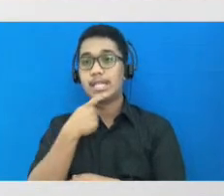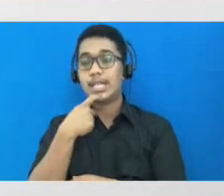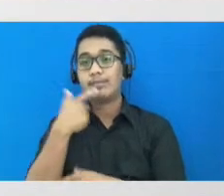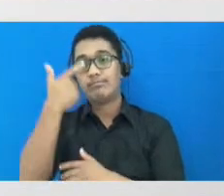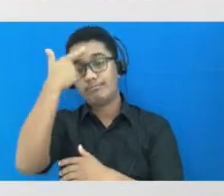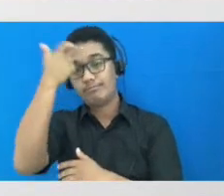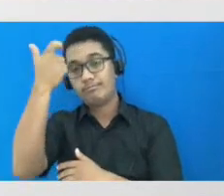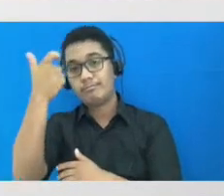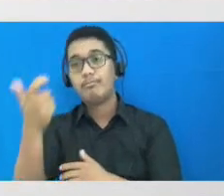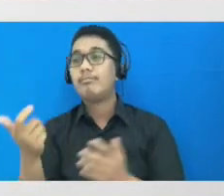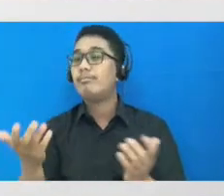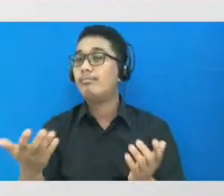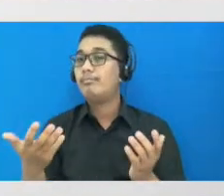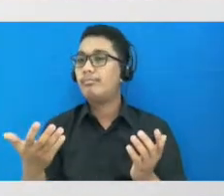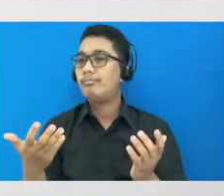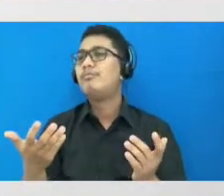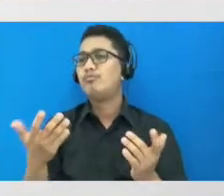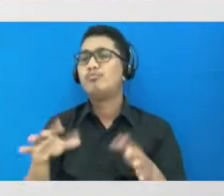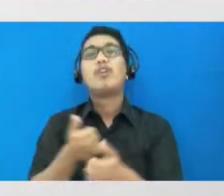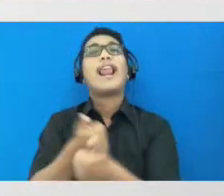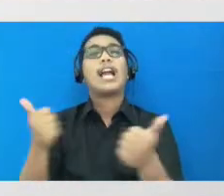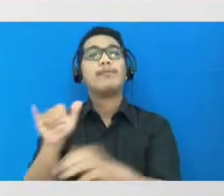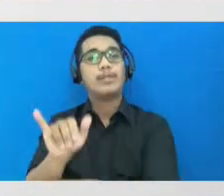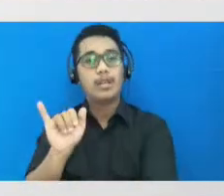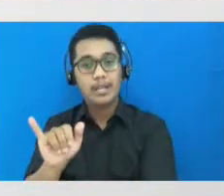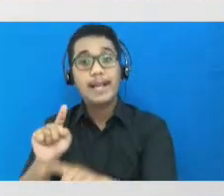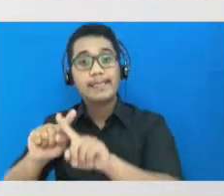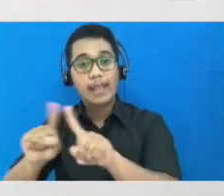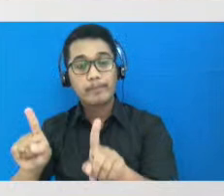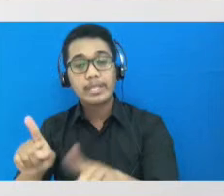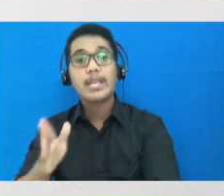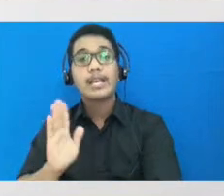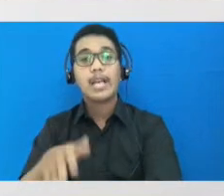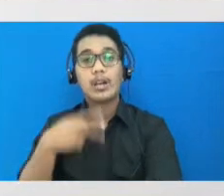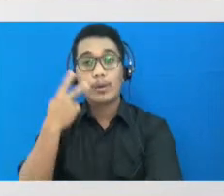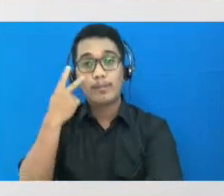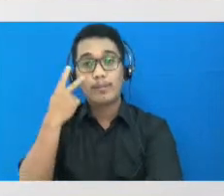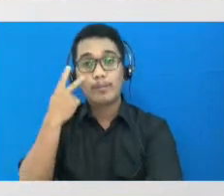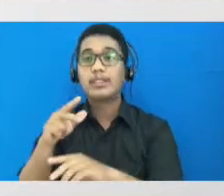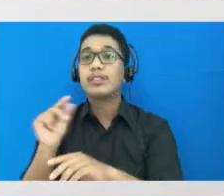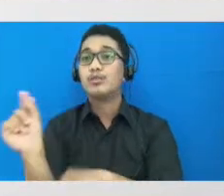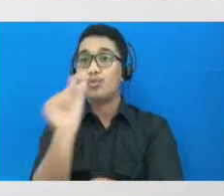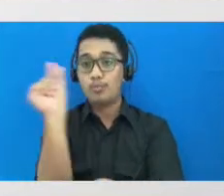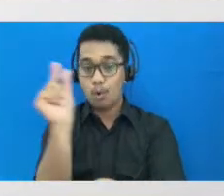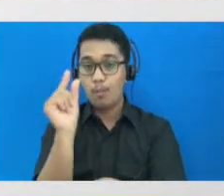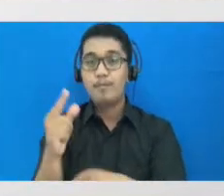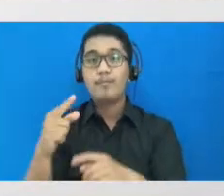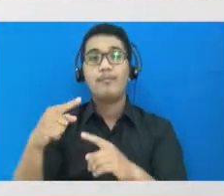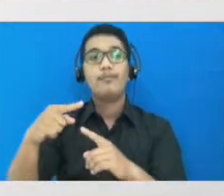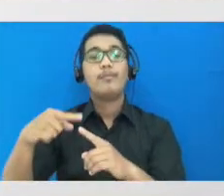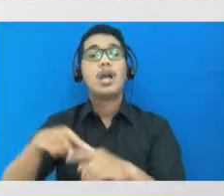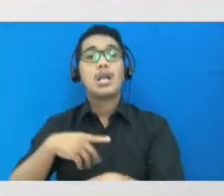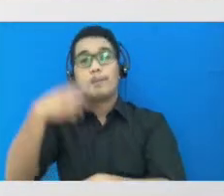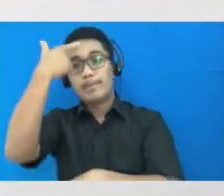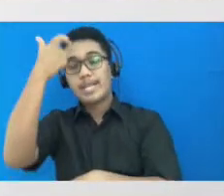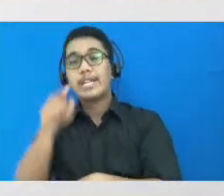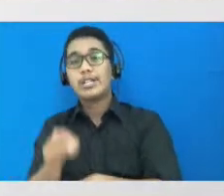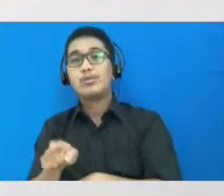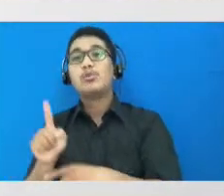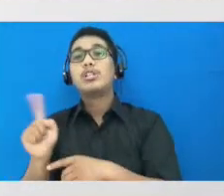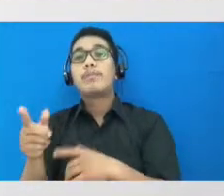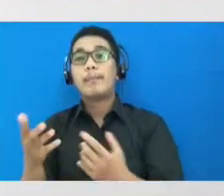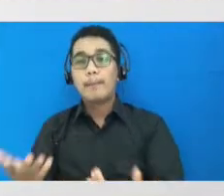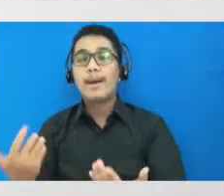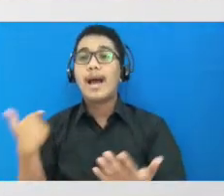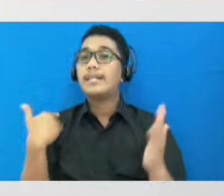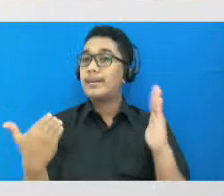itu cukup kompleks. Tetapi kalau kita lihat secara umum, trust itu bisa dibangun karena adanya